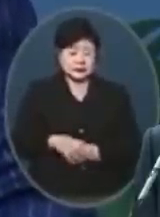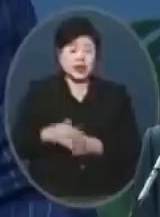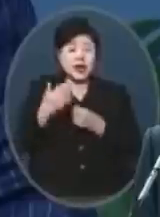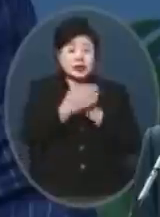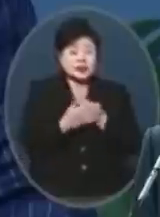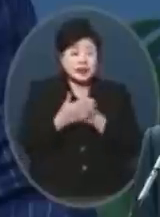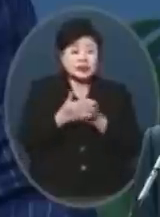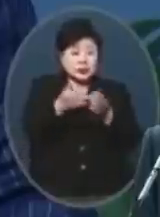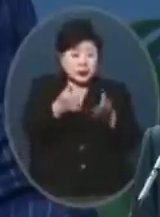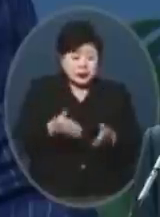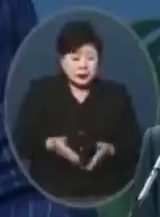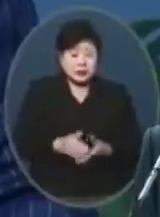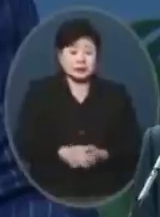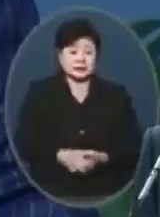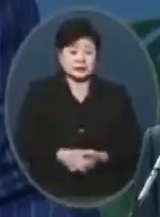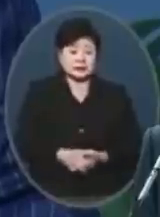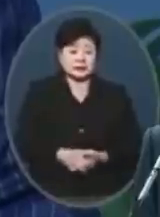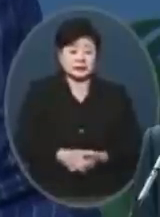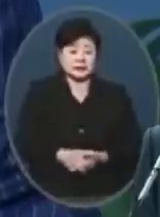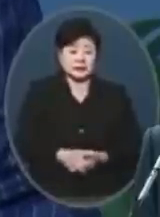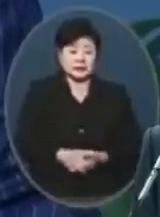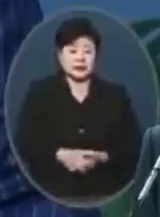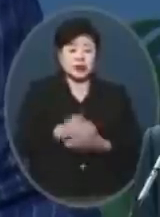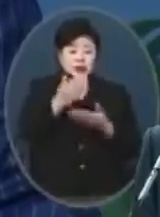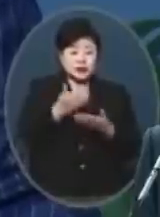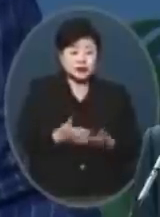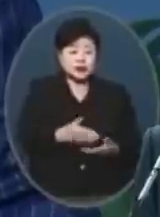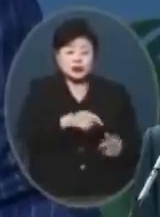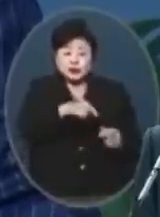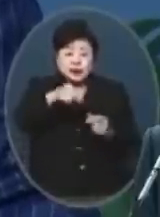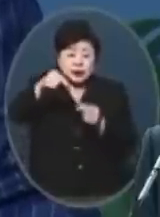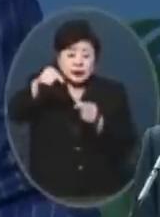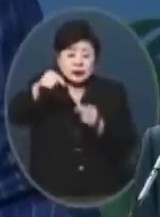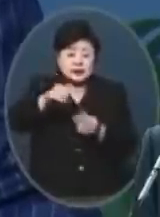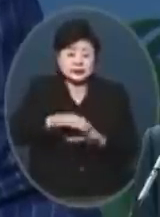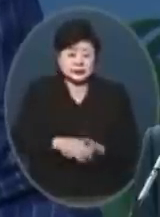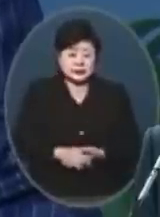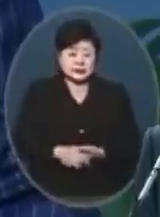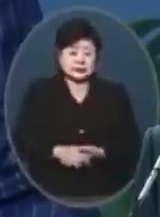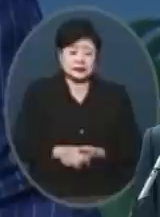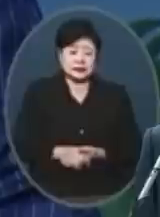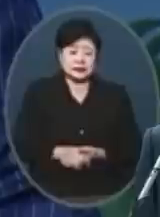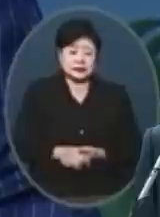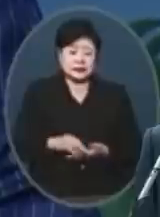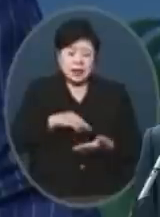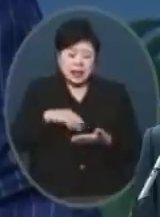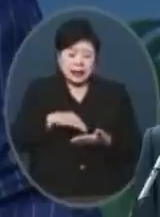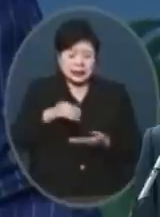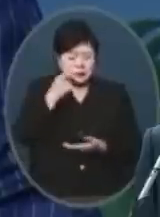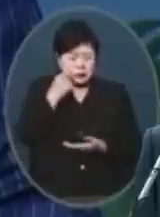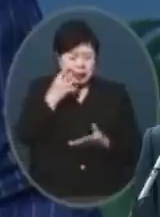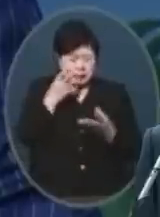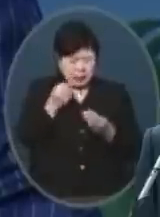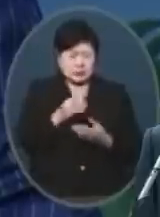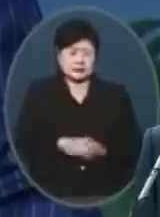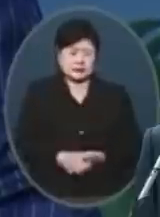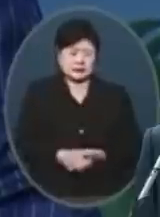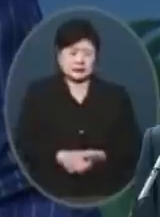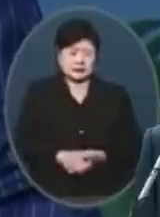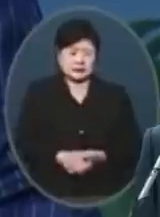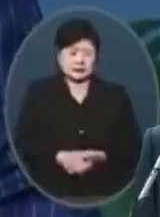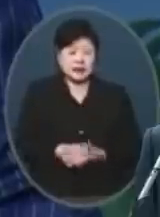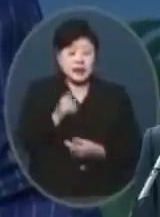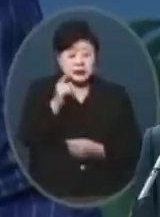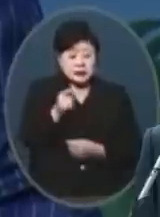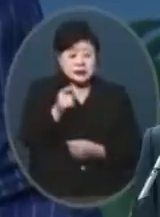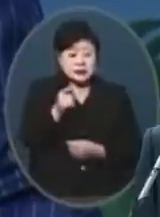은혜로 주시는 구원은 헤아릴 수가 없습니다.